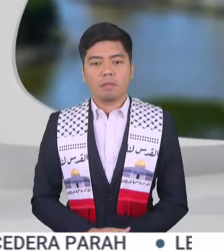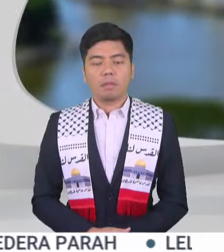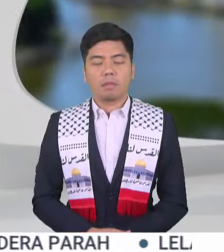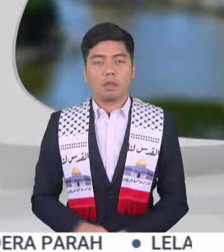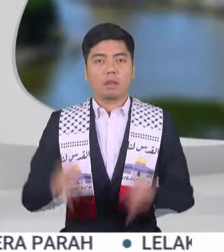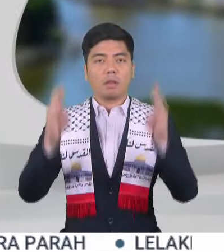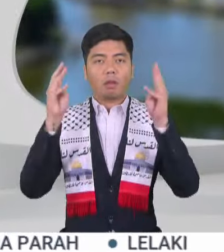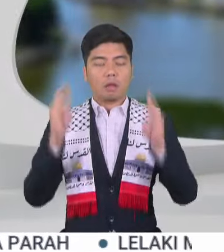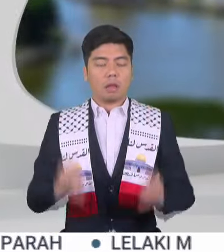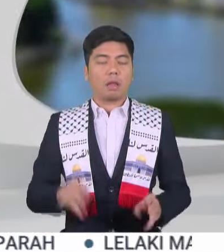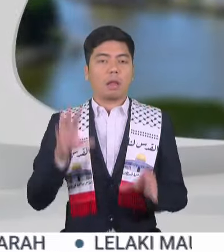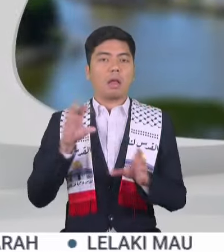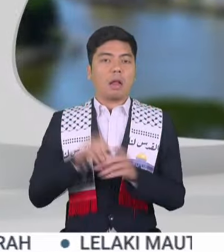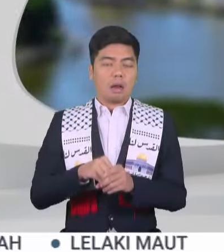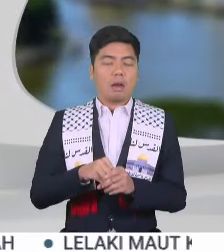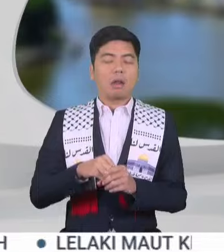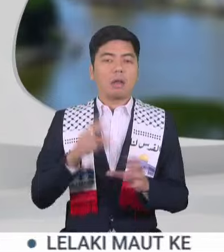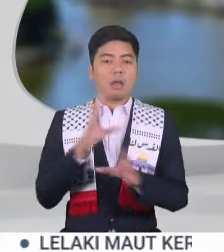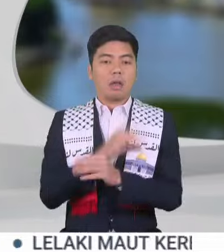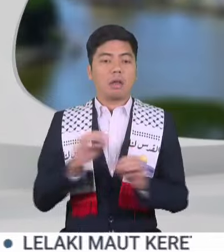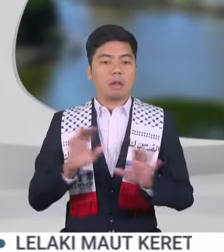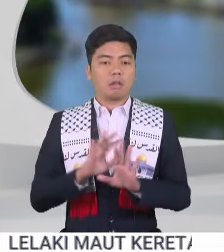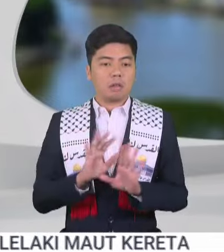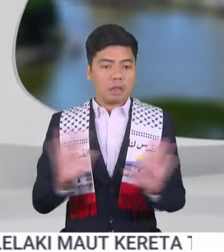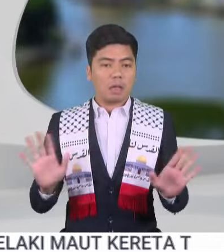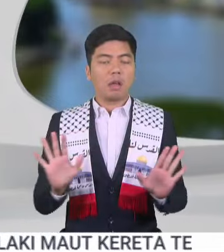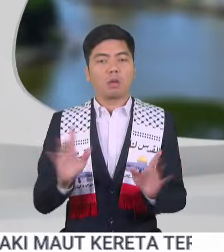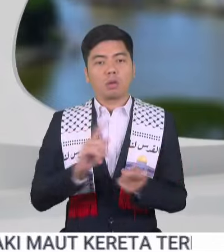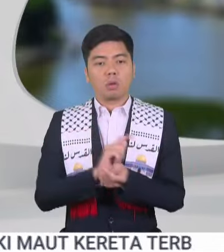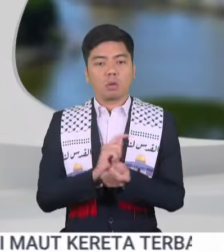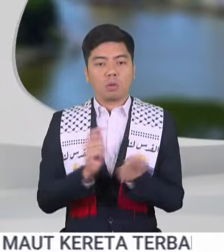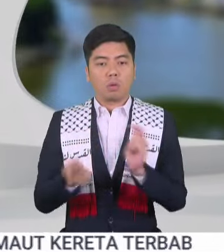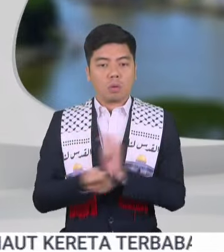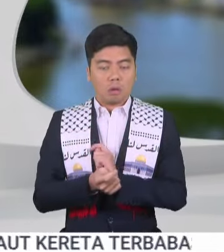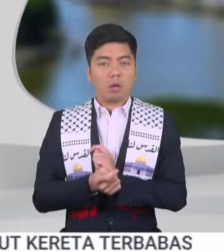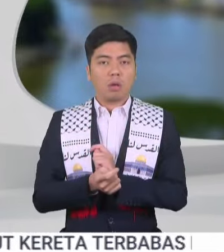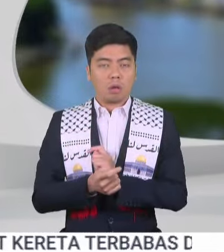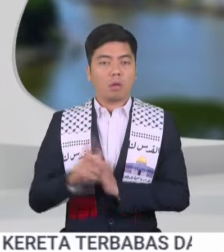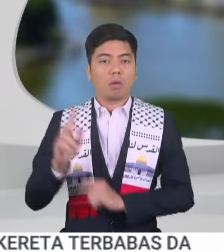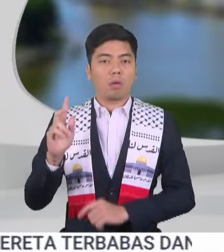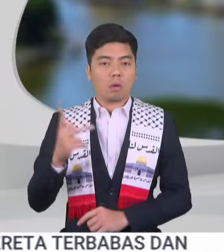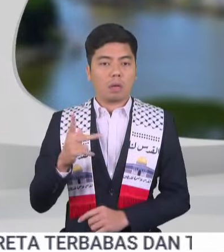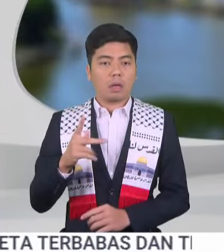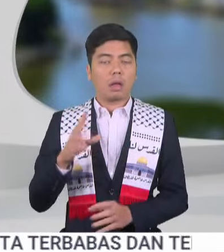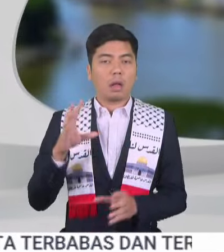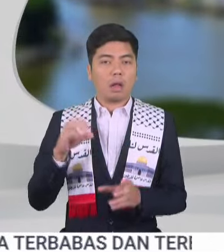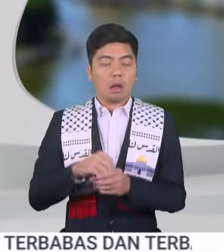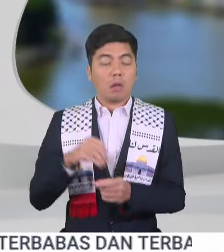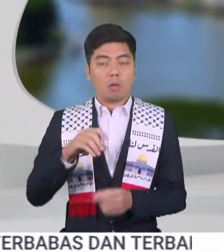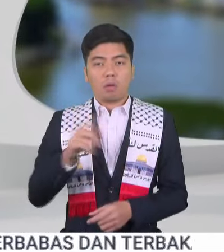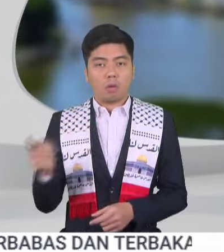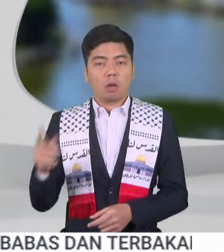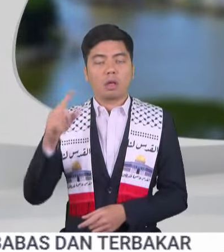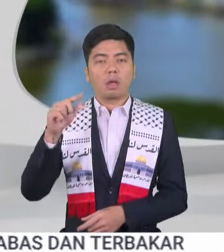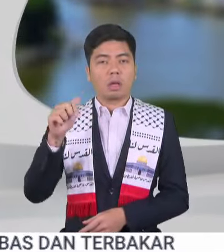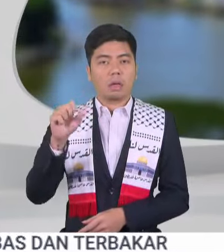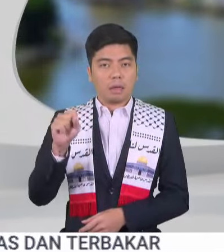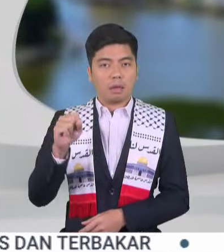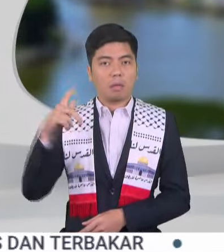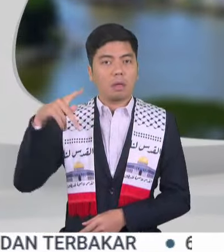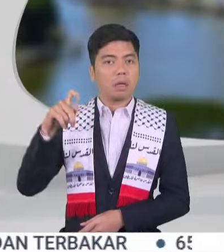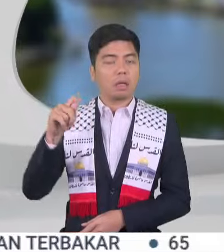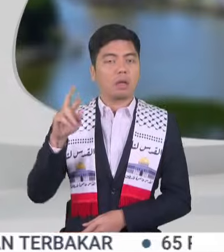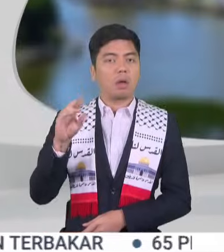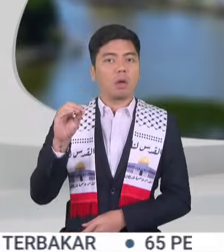Masyarakat di Sarawak diseru untuk tidak tergesa-gesa menukar tong gas kuning mereka kepada tong gas petroleum Sarawak Berhad